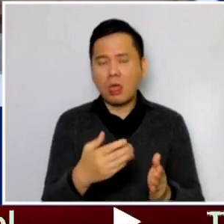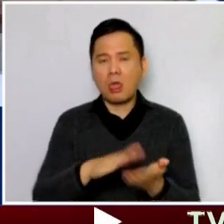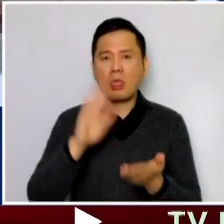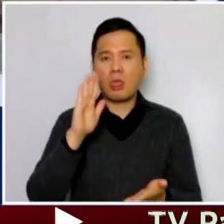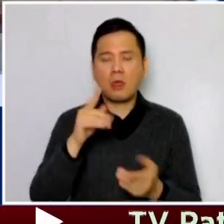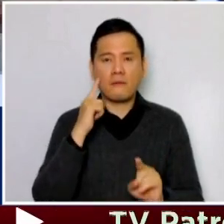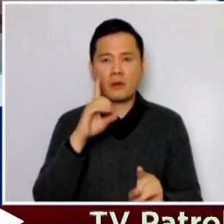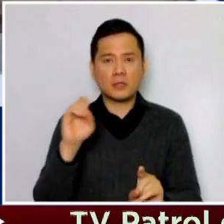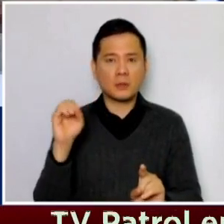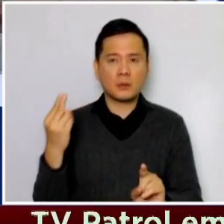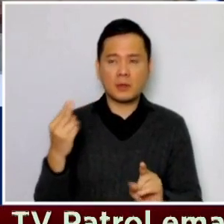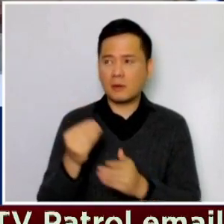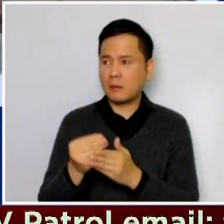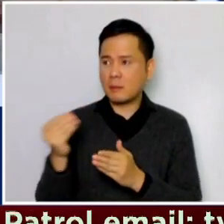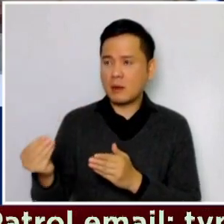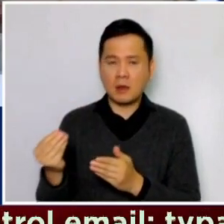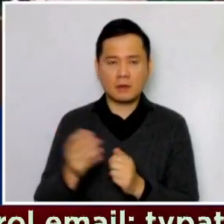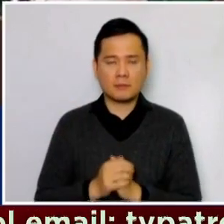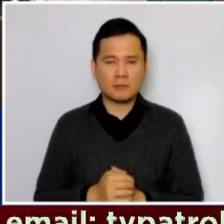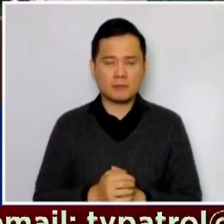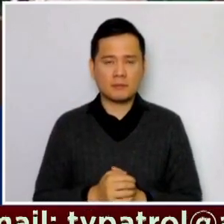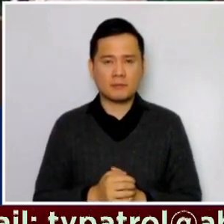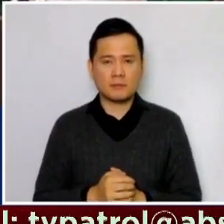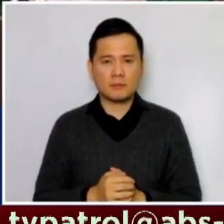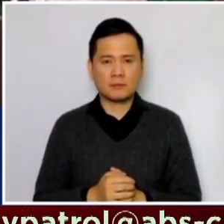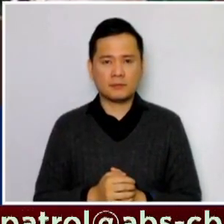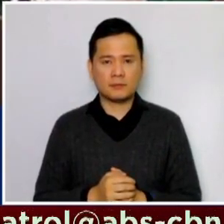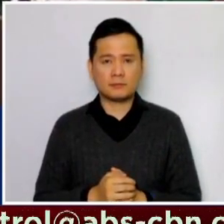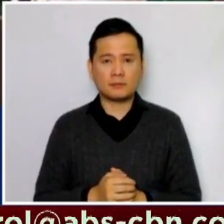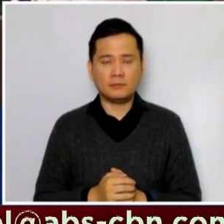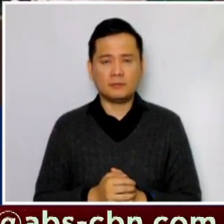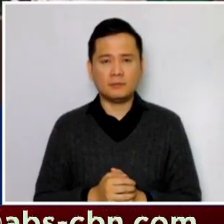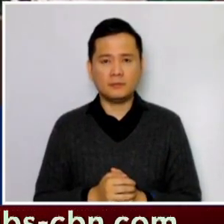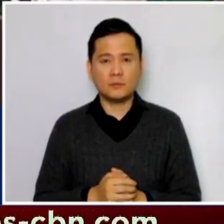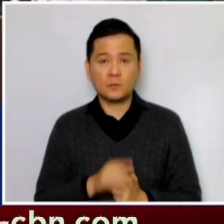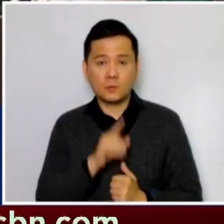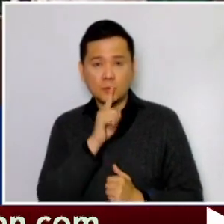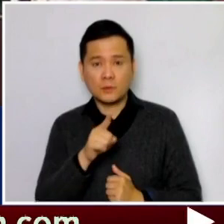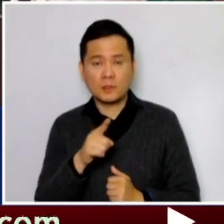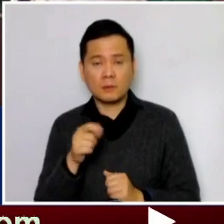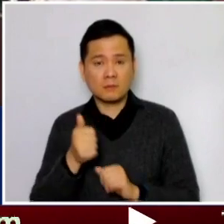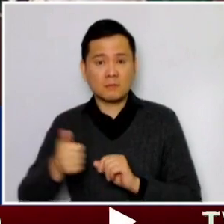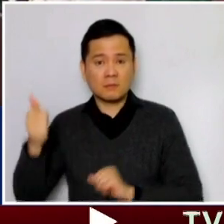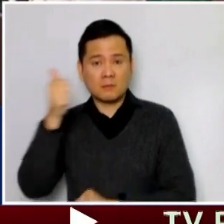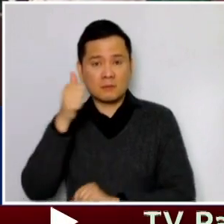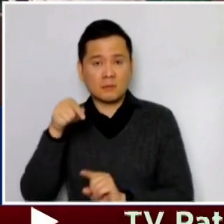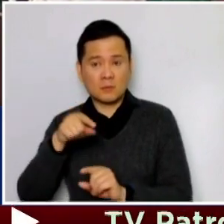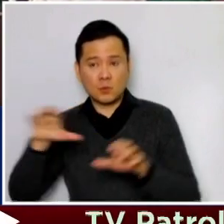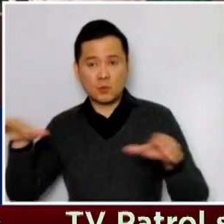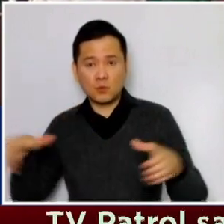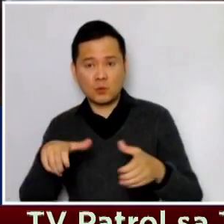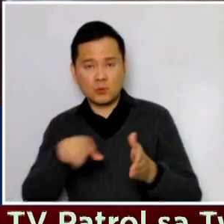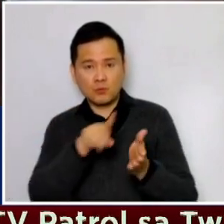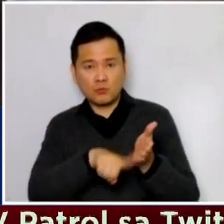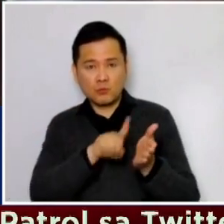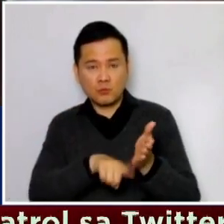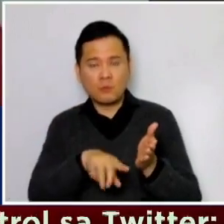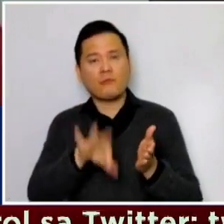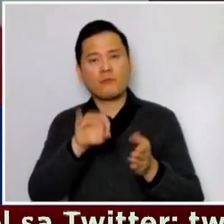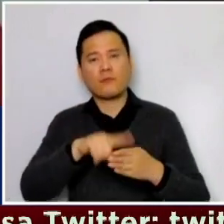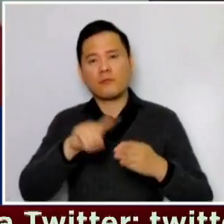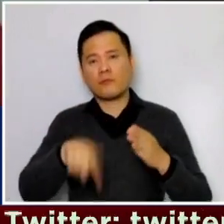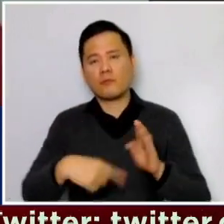Health mula sa Pharmaly Pharmaceuticals. Yan ang resulta ng investigasyon ng House Committee on Good Government and Public Accountability noong nakaraang